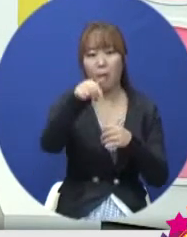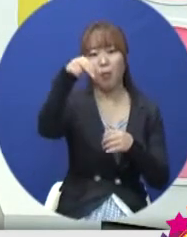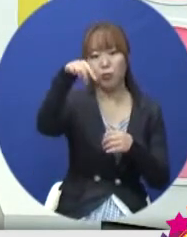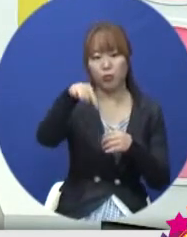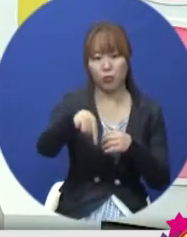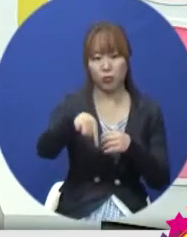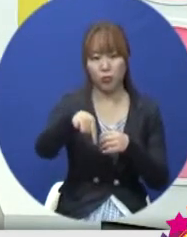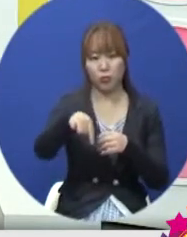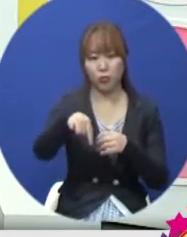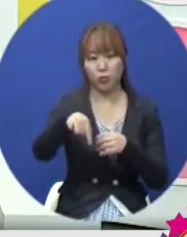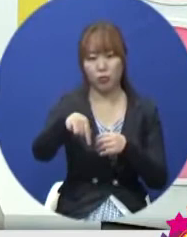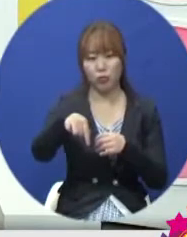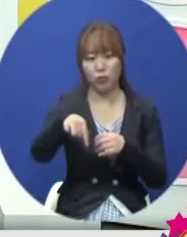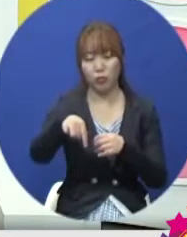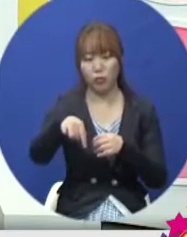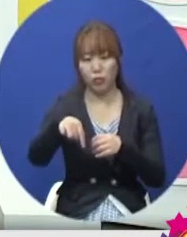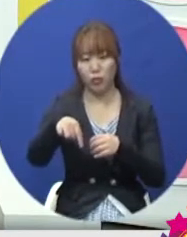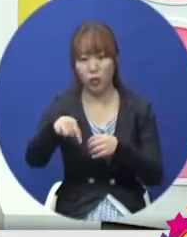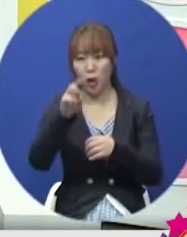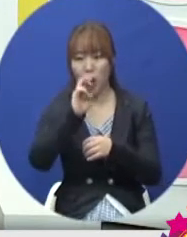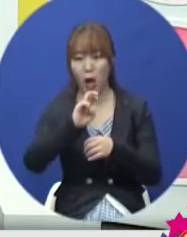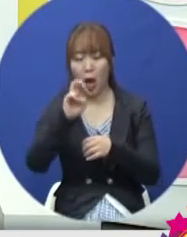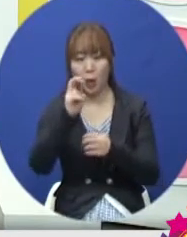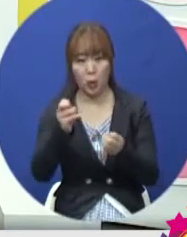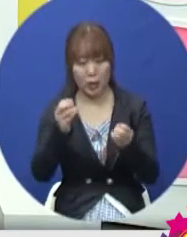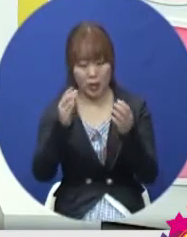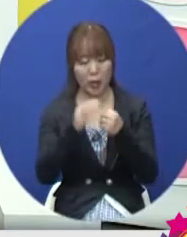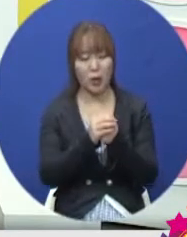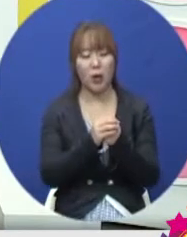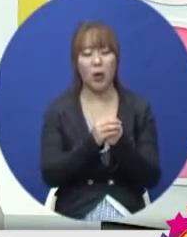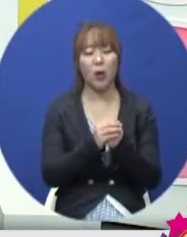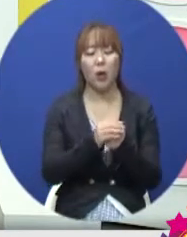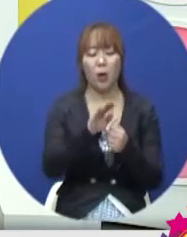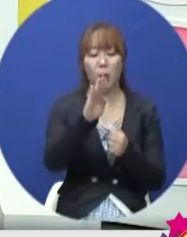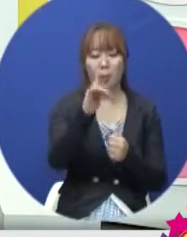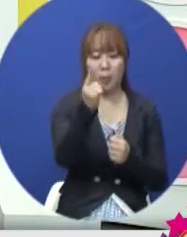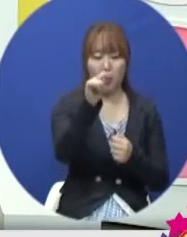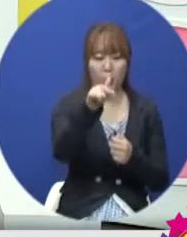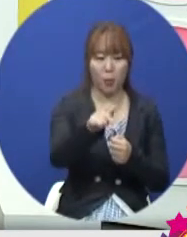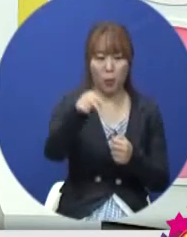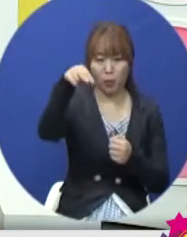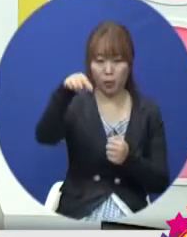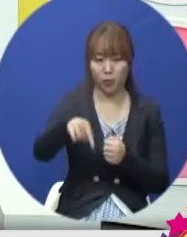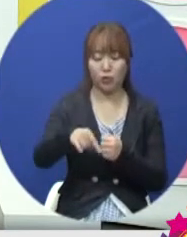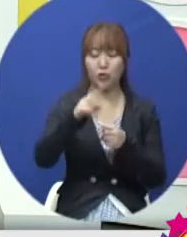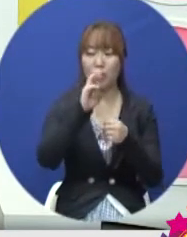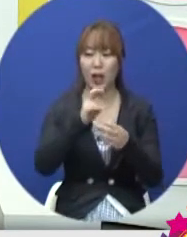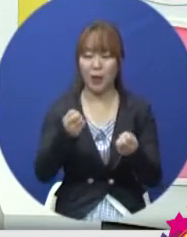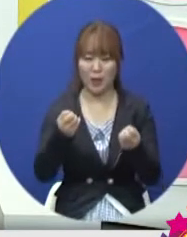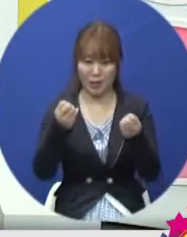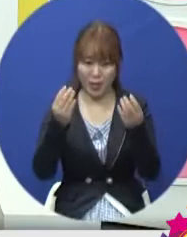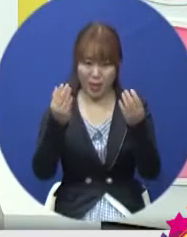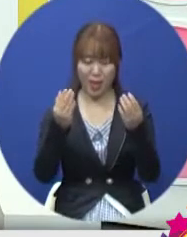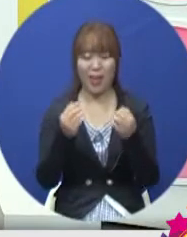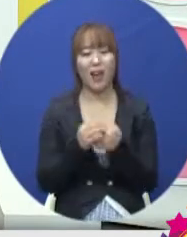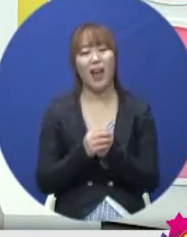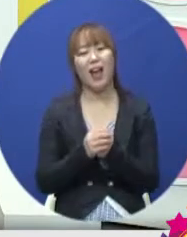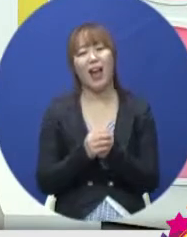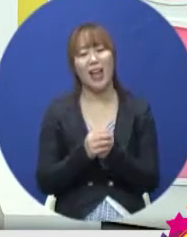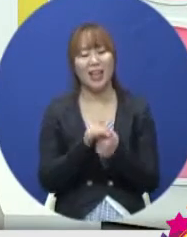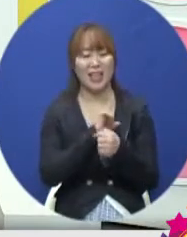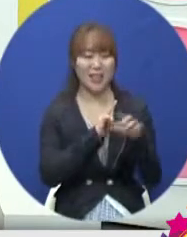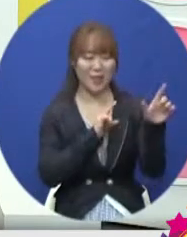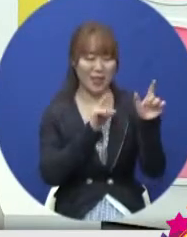합니다. 아, 복수박가요제? 예, 네, 복수가요제. 복수가요제? 네, 복분자 수박, 앞머리를 따고 아,